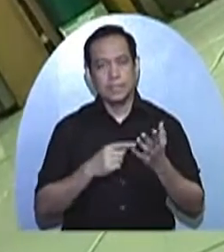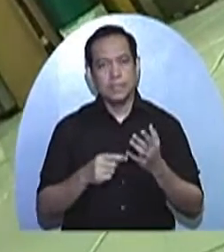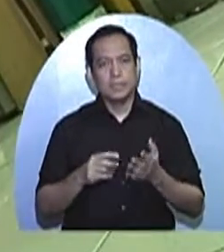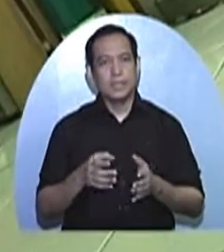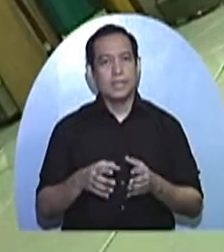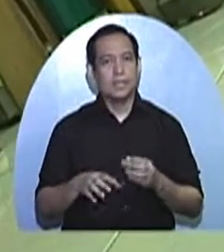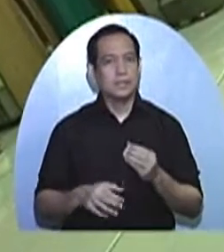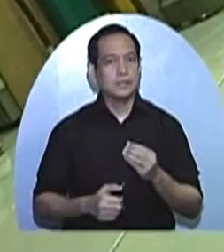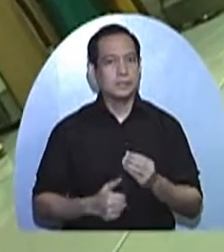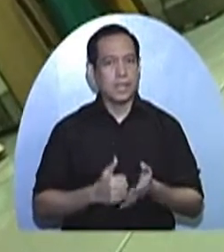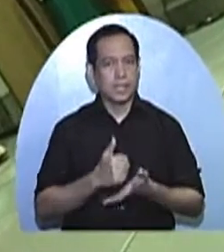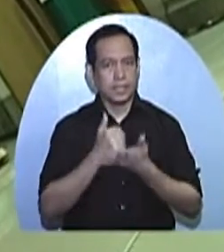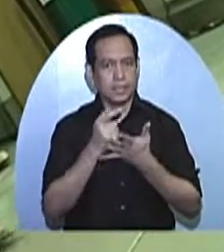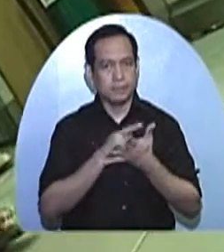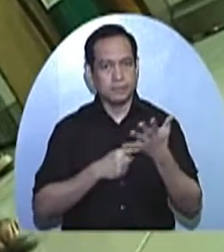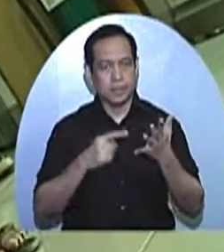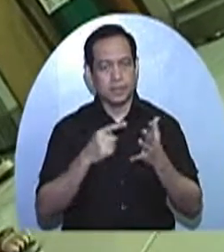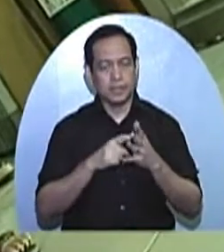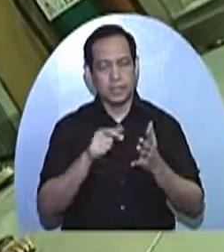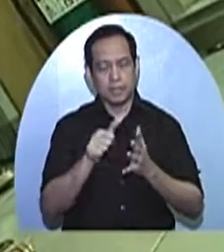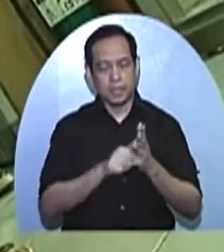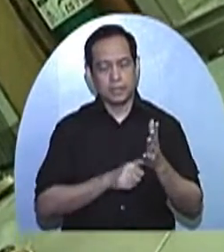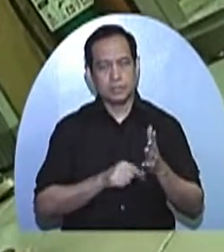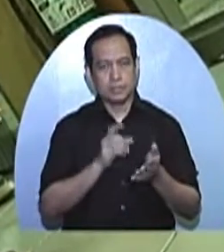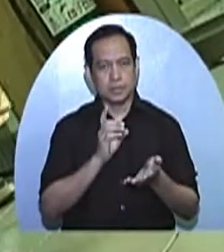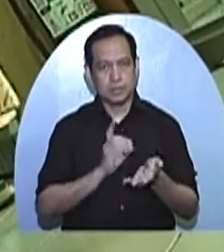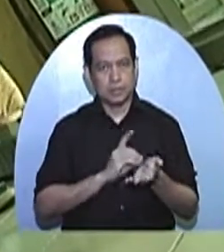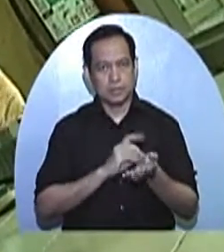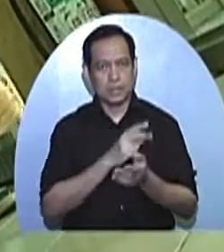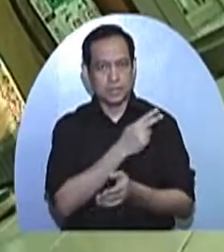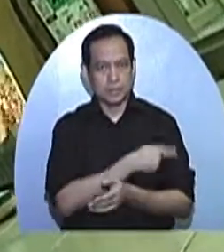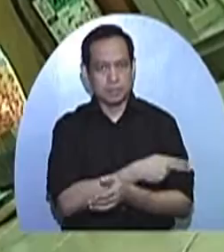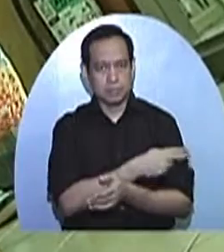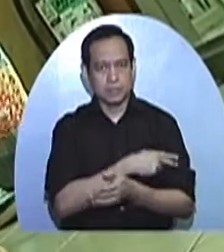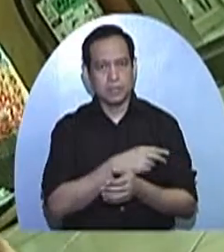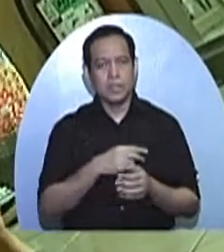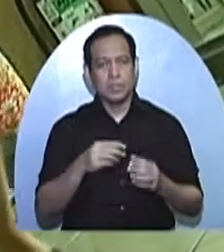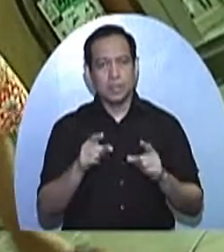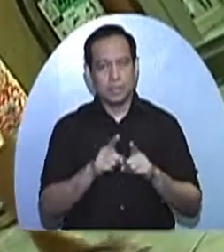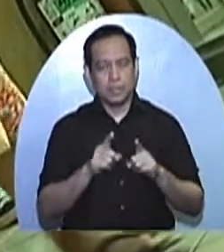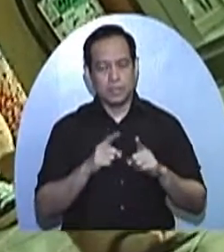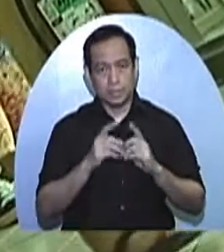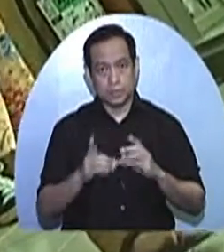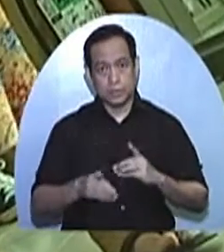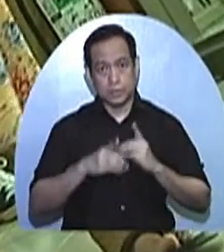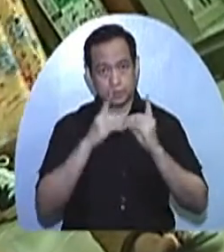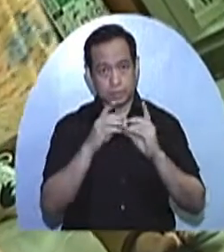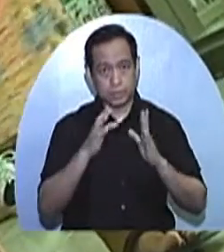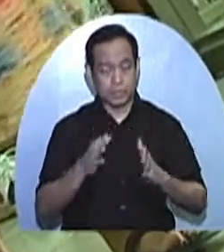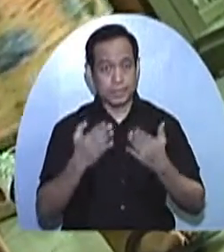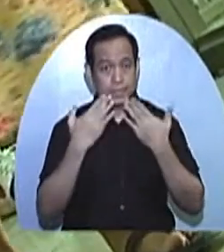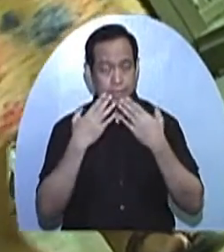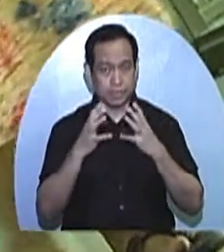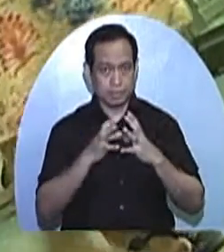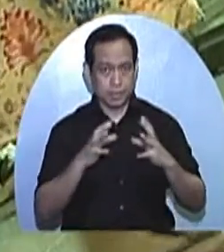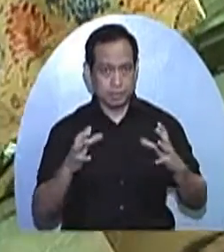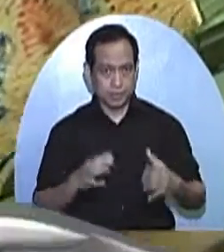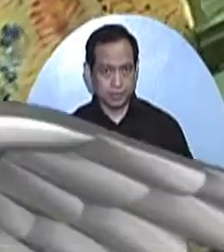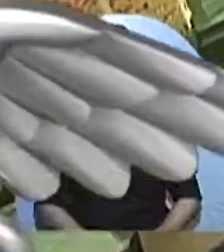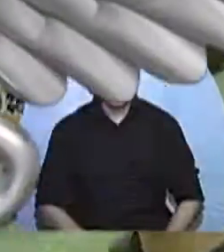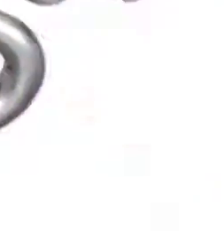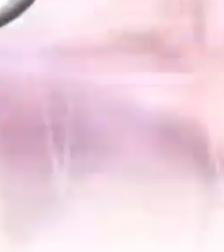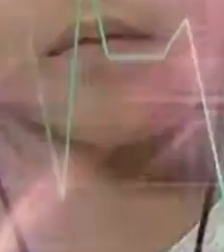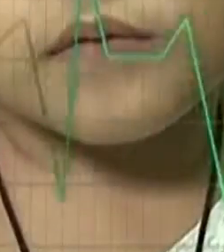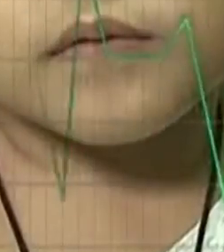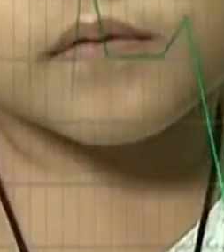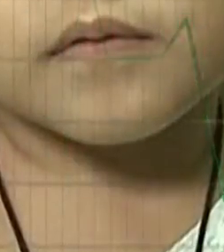tumulong sa operasyon ni Princess, sa mga doktor at ospital, higit sa lahat sa kanyang donor, maraming salamat po.